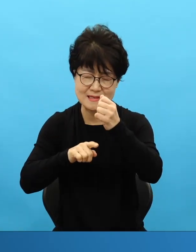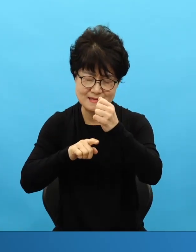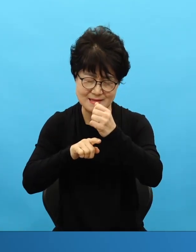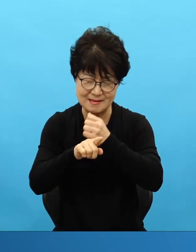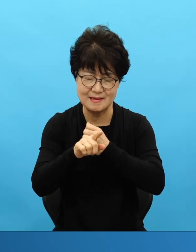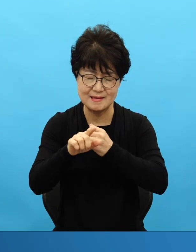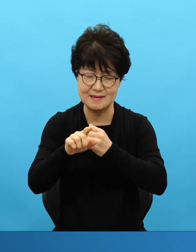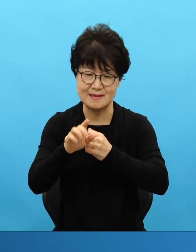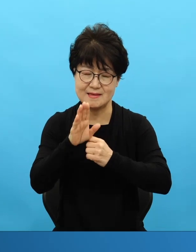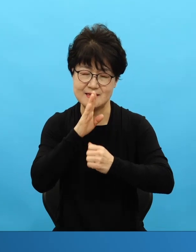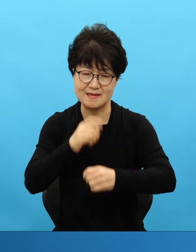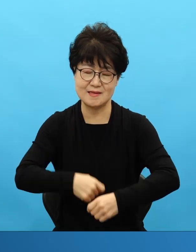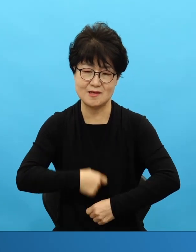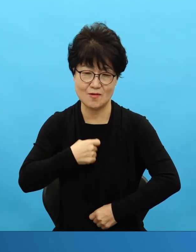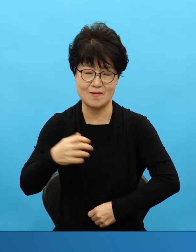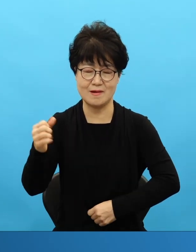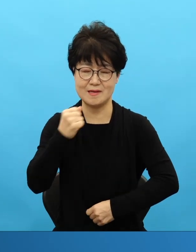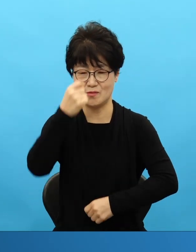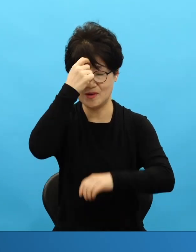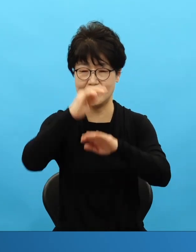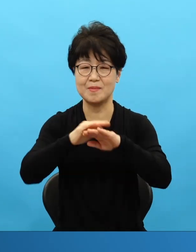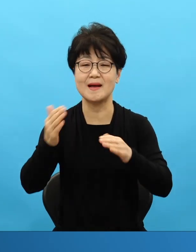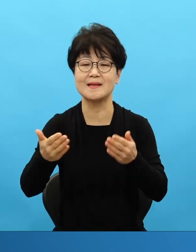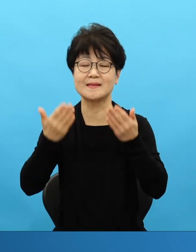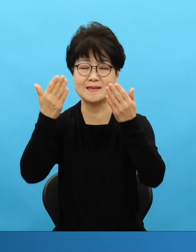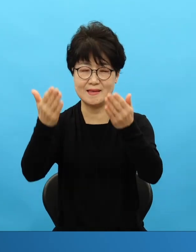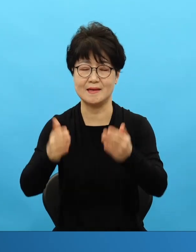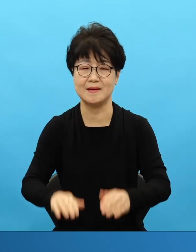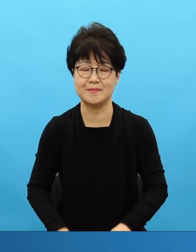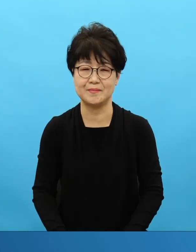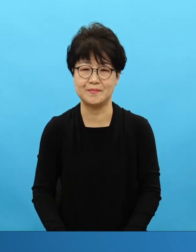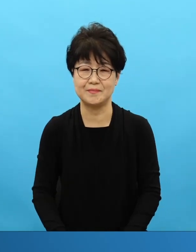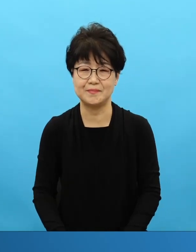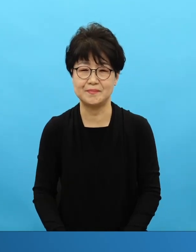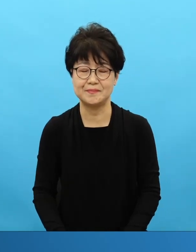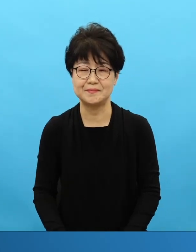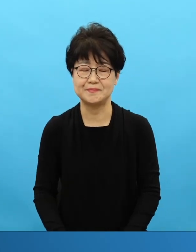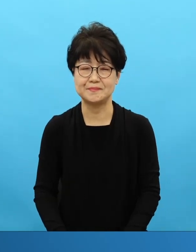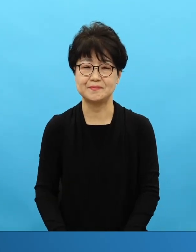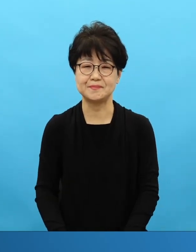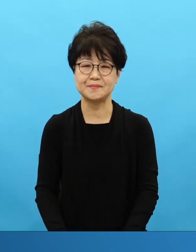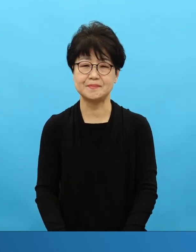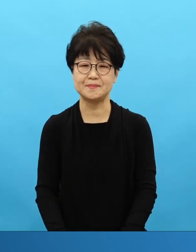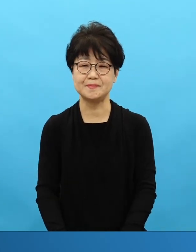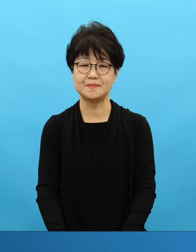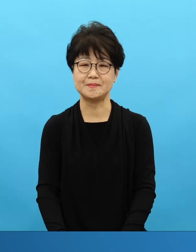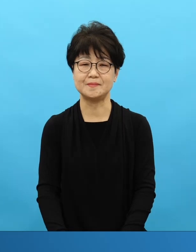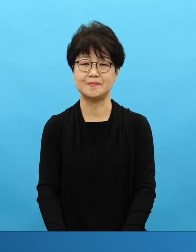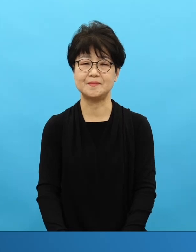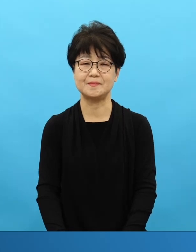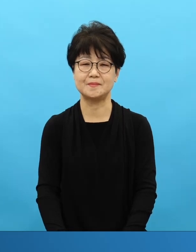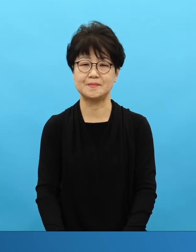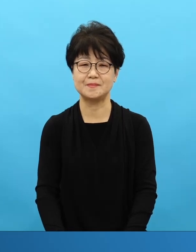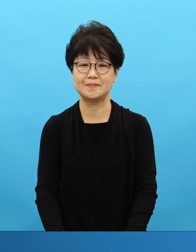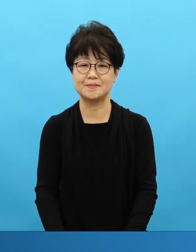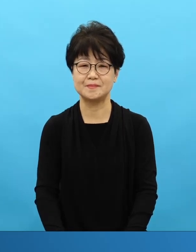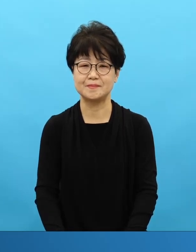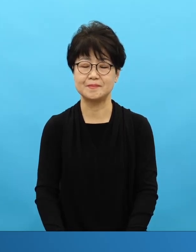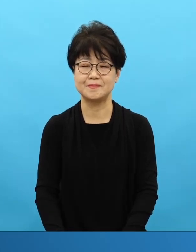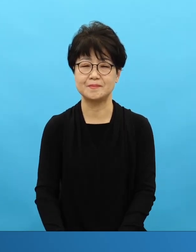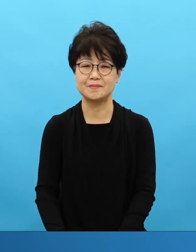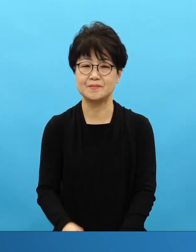worshippers must worship in spirit and in truth. We say that every time we worship. 눈에 보이지 않게 여러분에게 성령으로 분명히 역사하시기